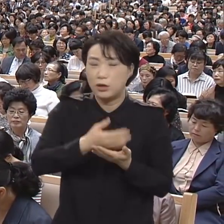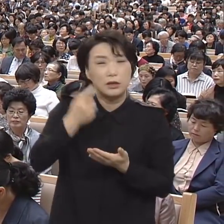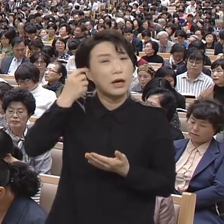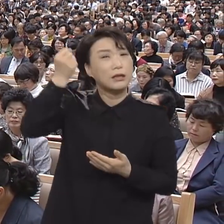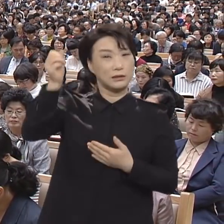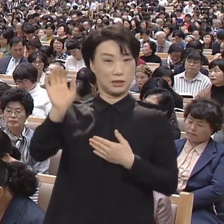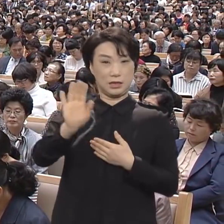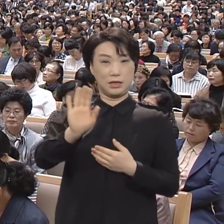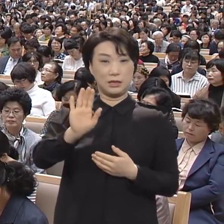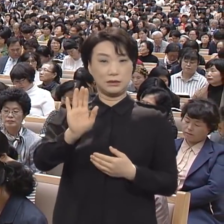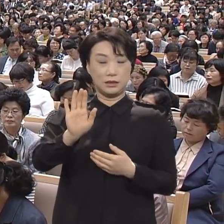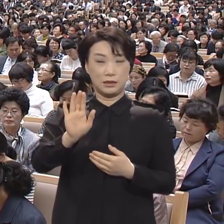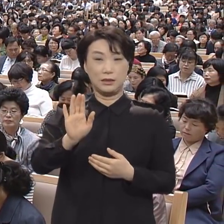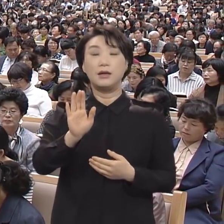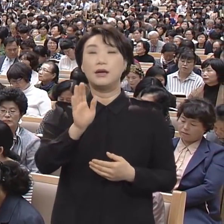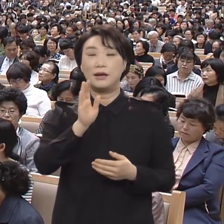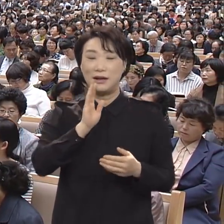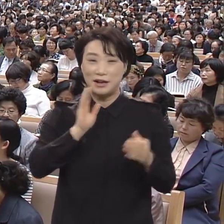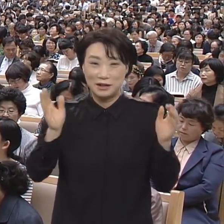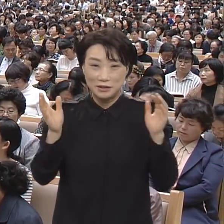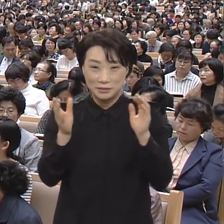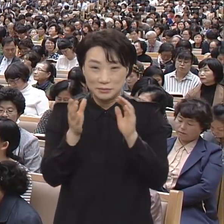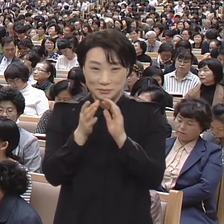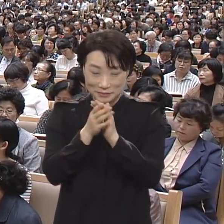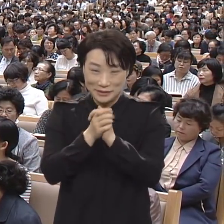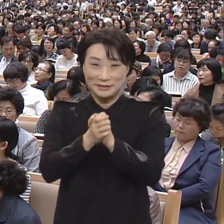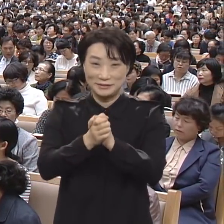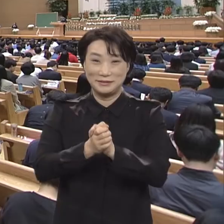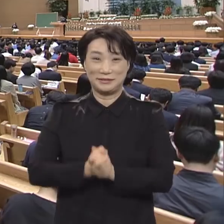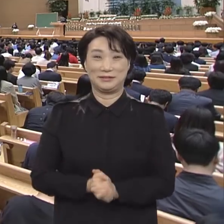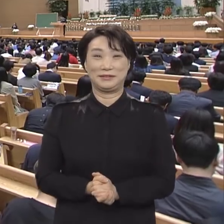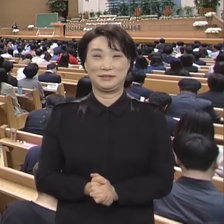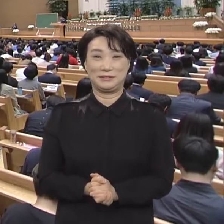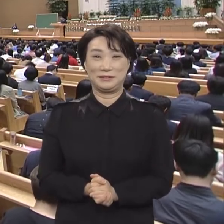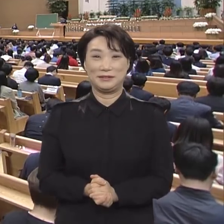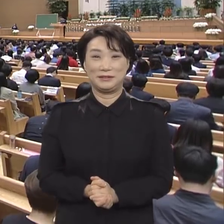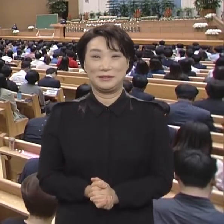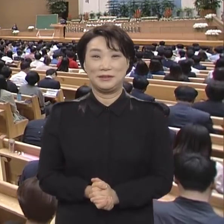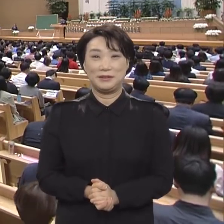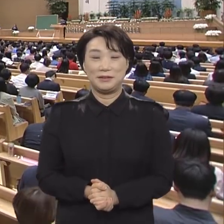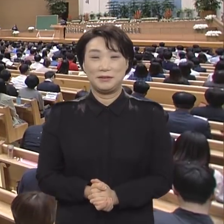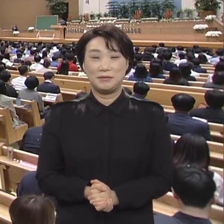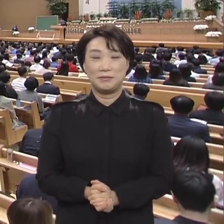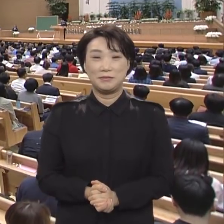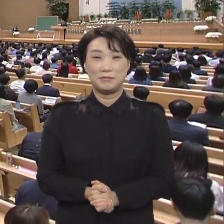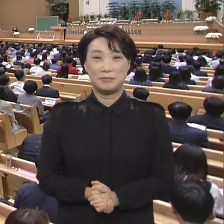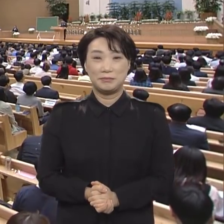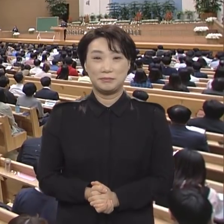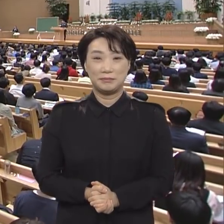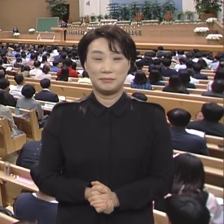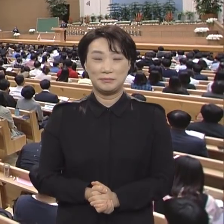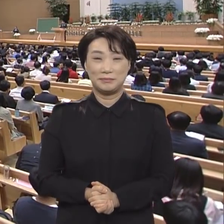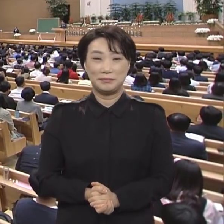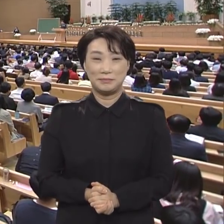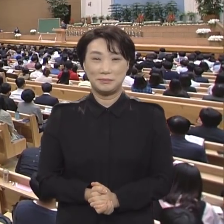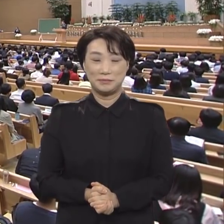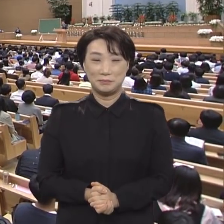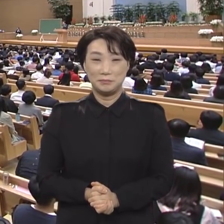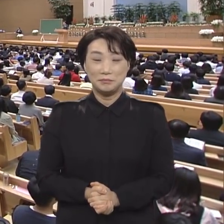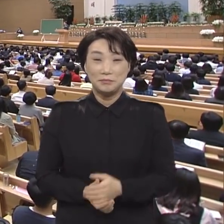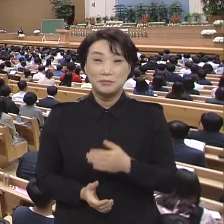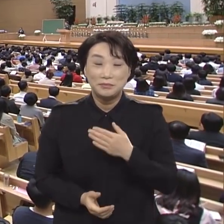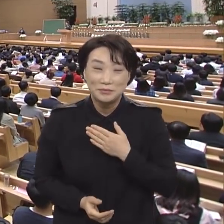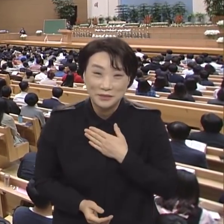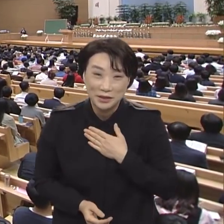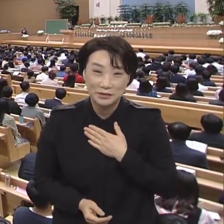조금도 귀한 것으로 여기지 아니하노라. 아멘. 아멘. 저는 이